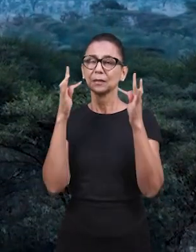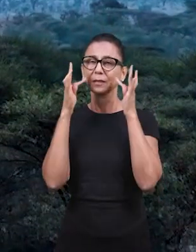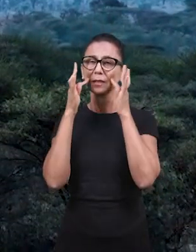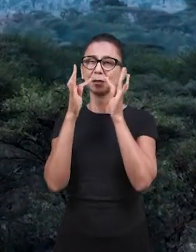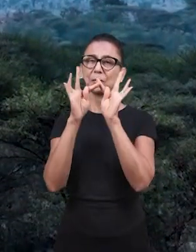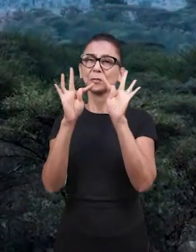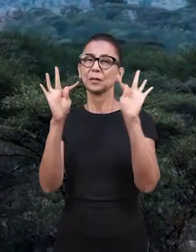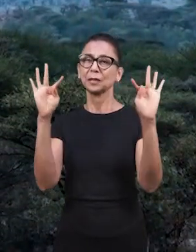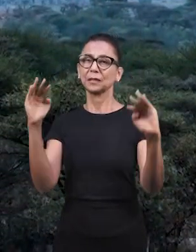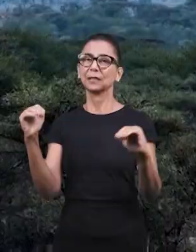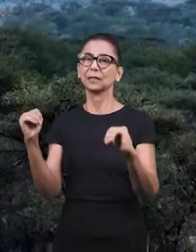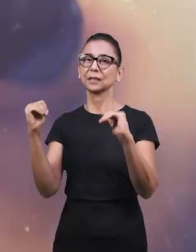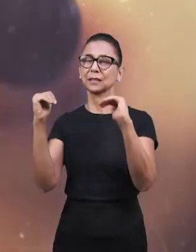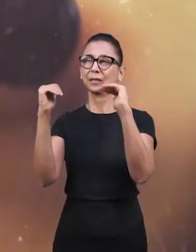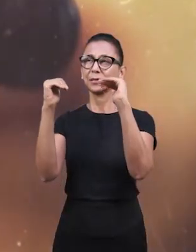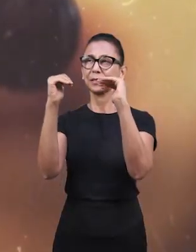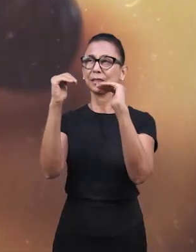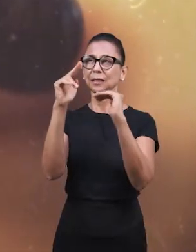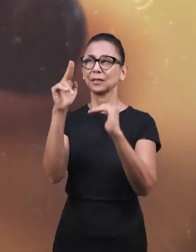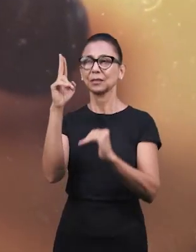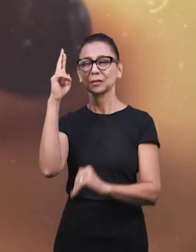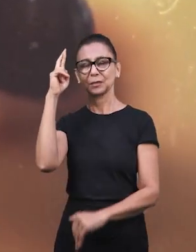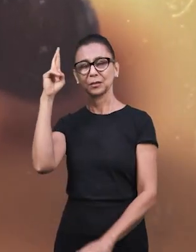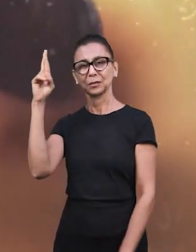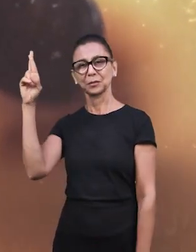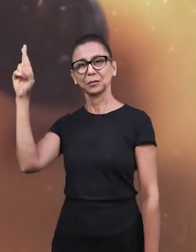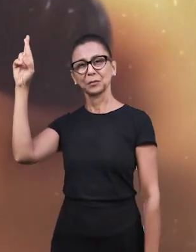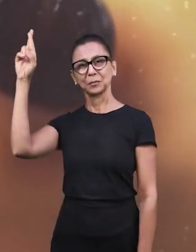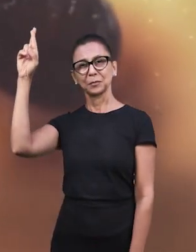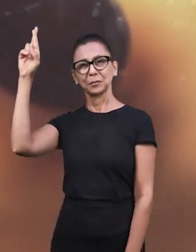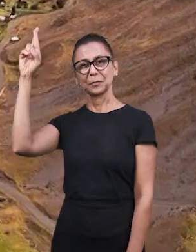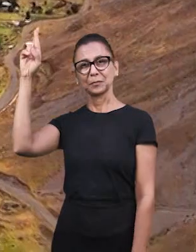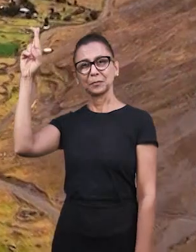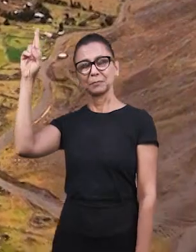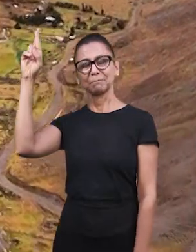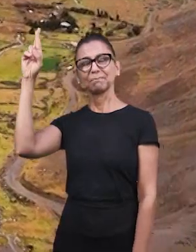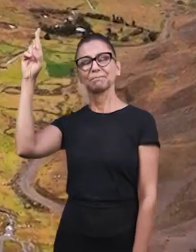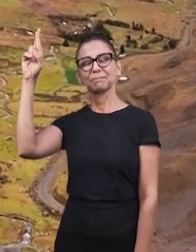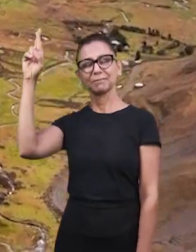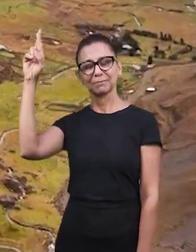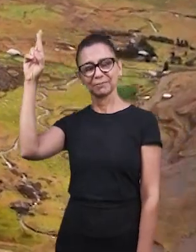Сделай меня инструментом для Твоей хвалы.